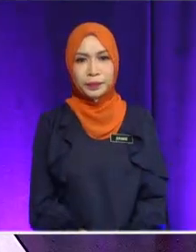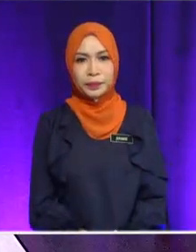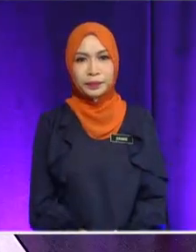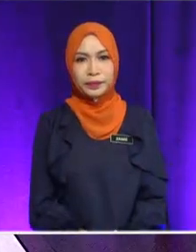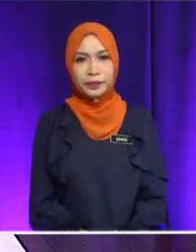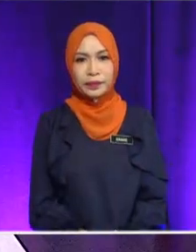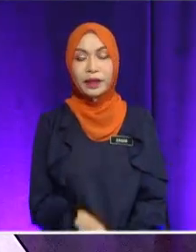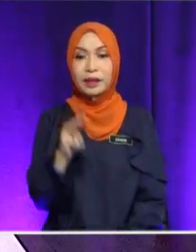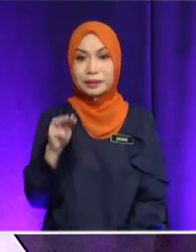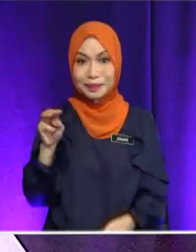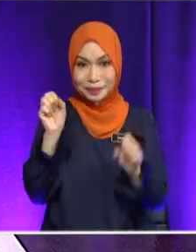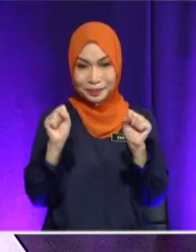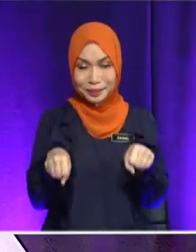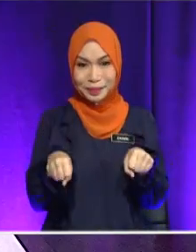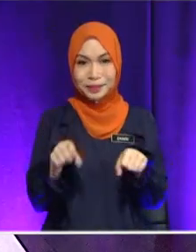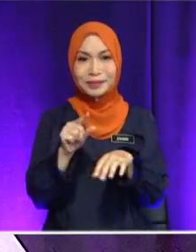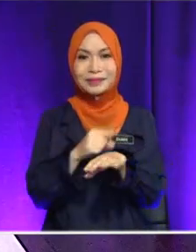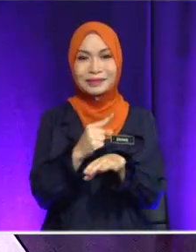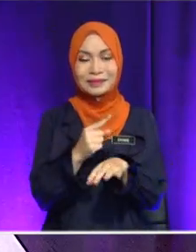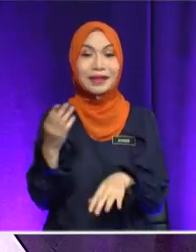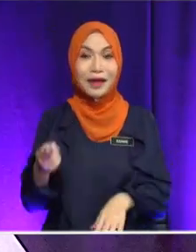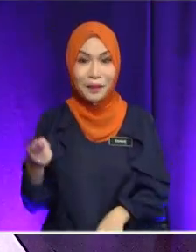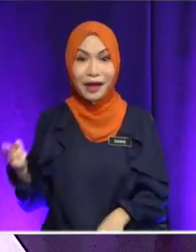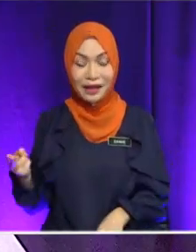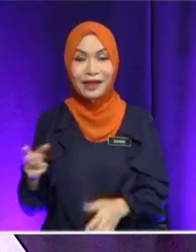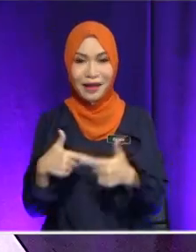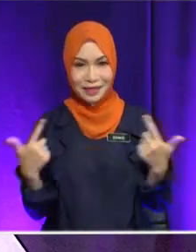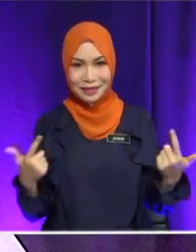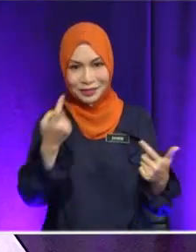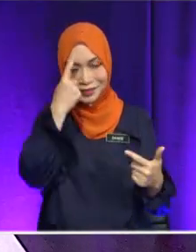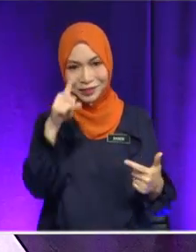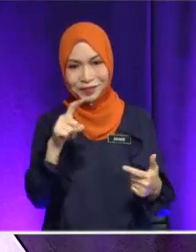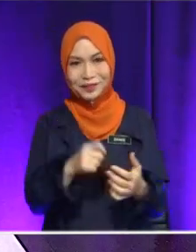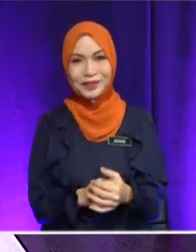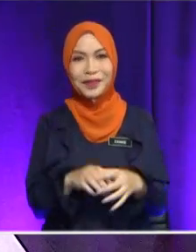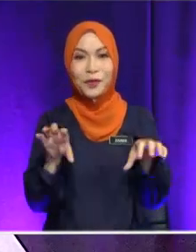menggunakan bahan lain untuk penghasilan